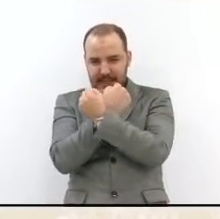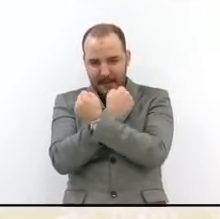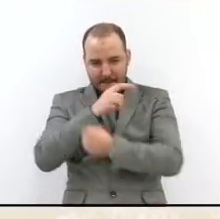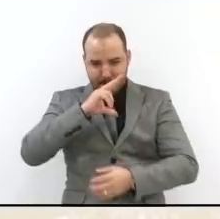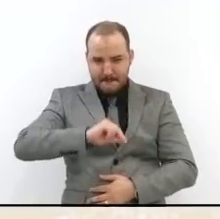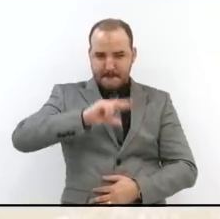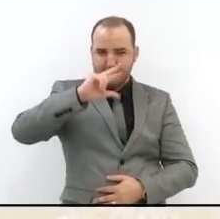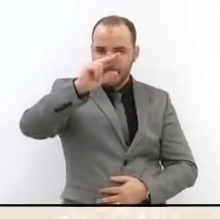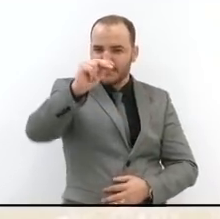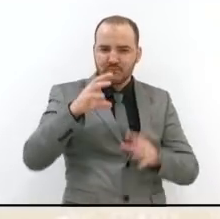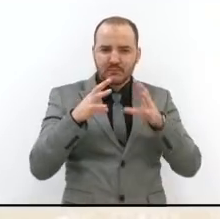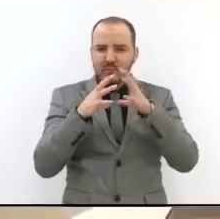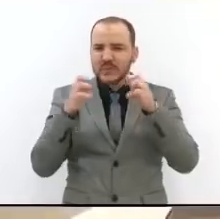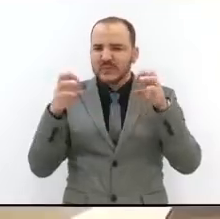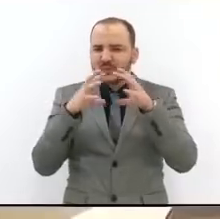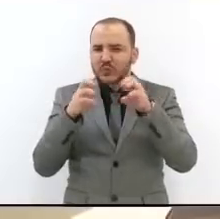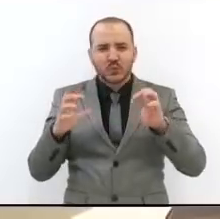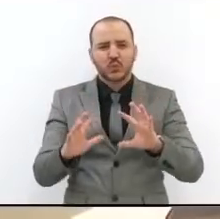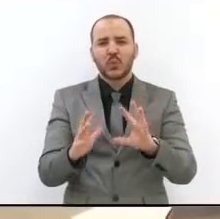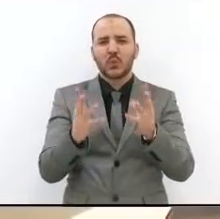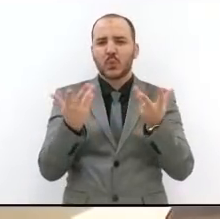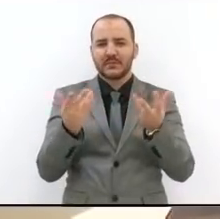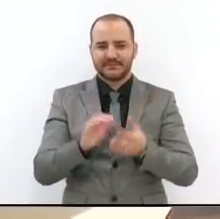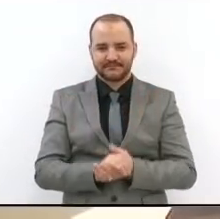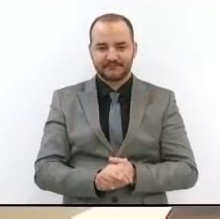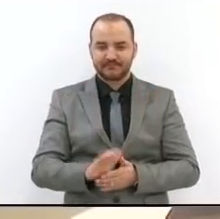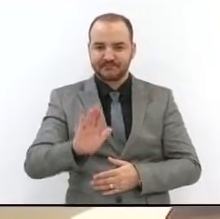أحبابي، ما المقصود بهذه الآية الكريمة؟